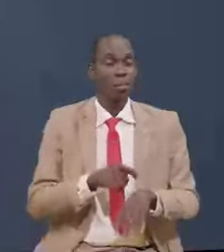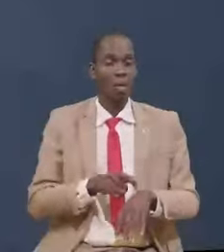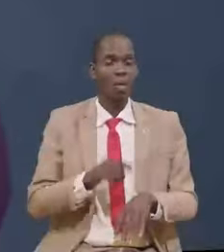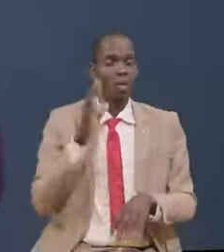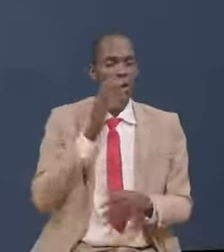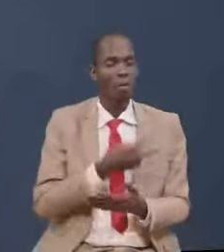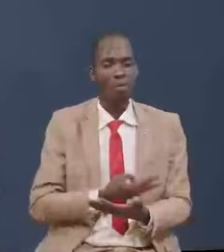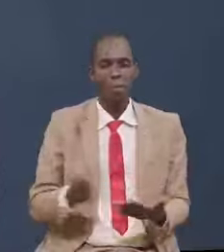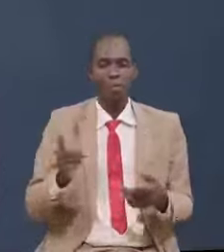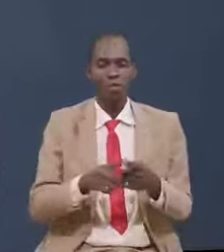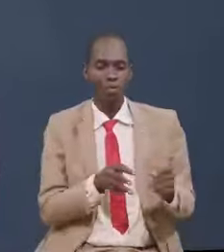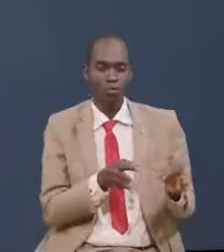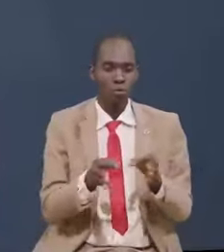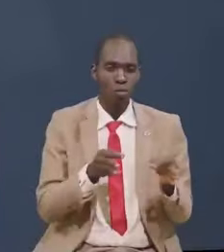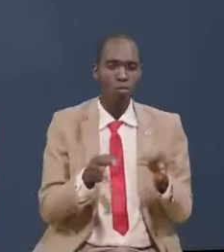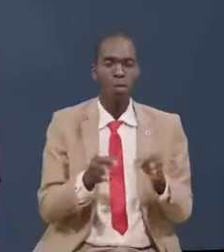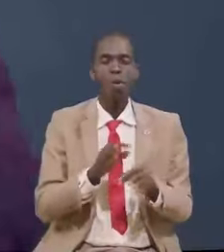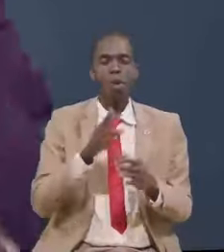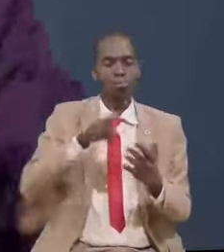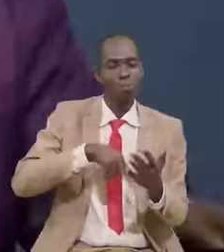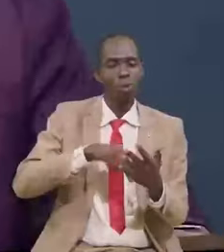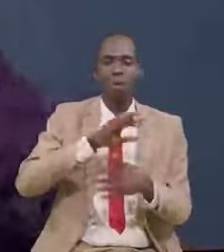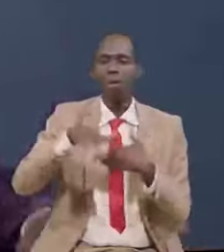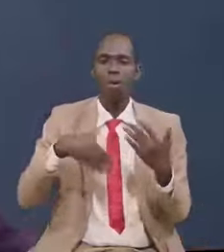Nous n'aurons pas le temps pour lire toutes les prophéties.